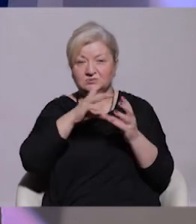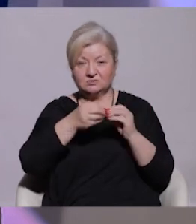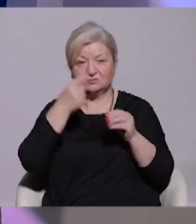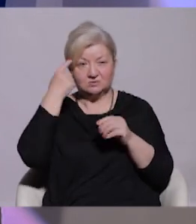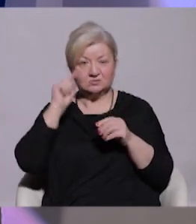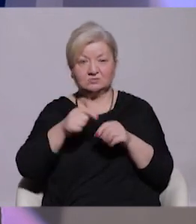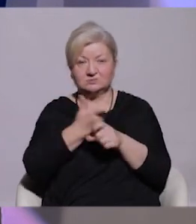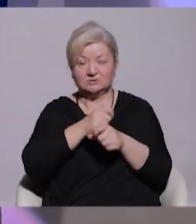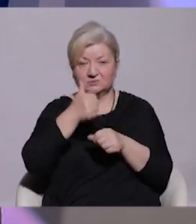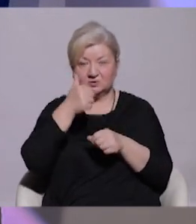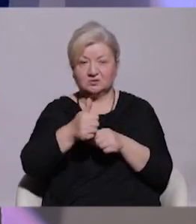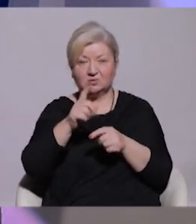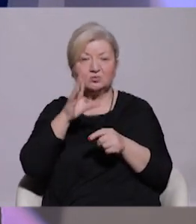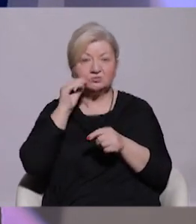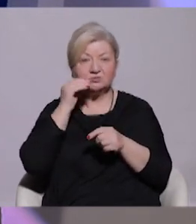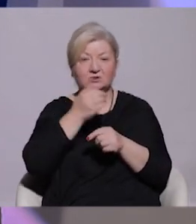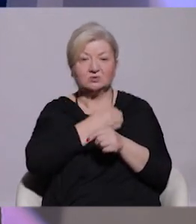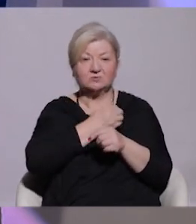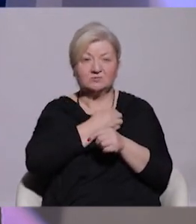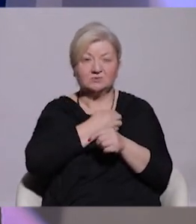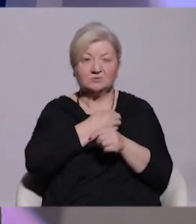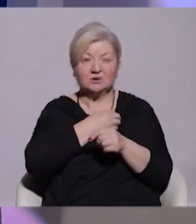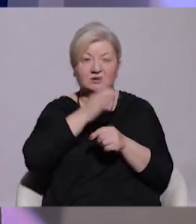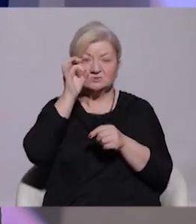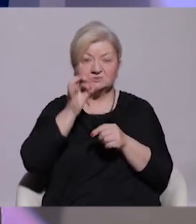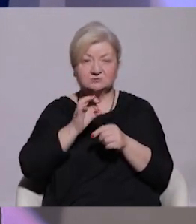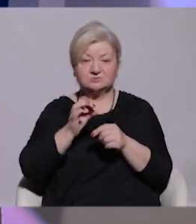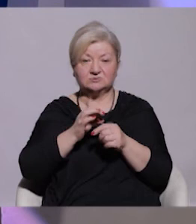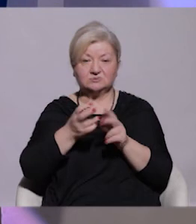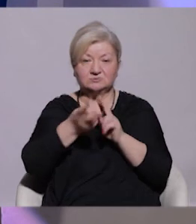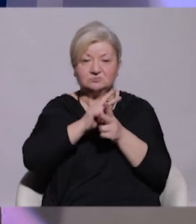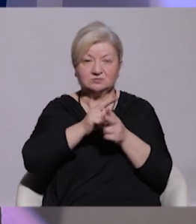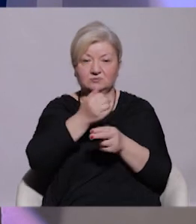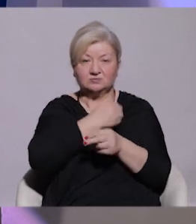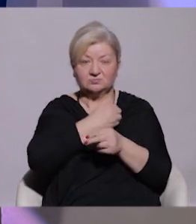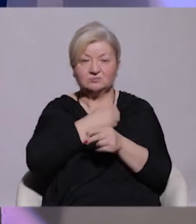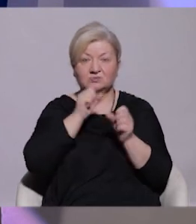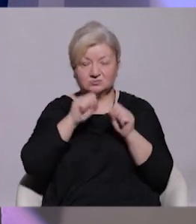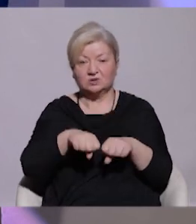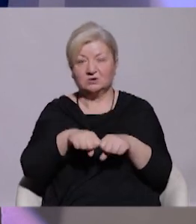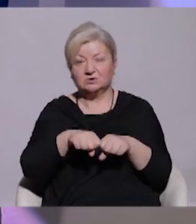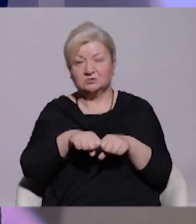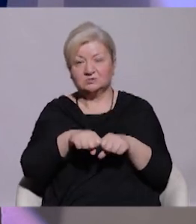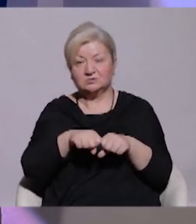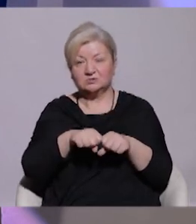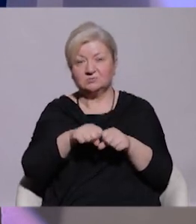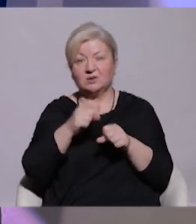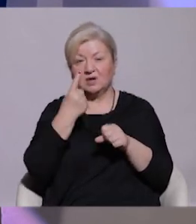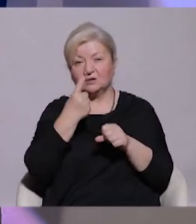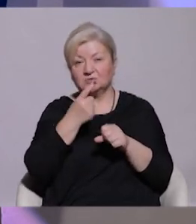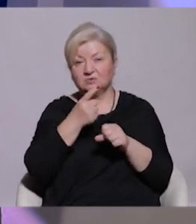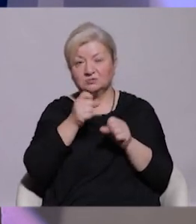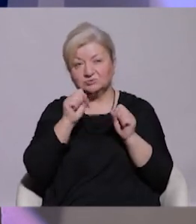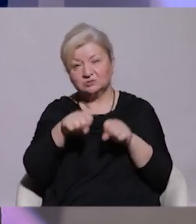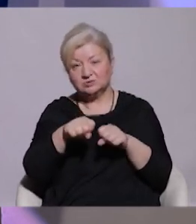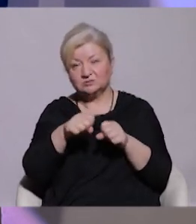ძალიან კარგად იცით, რომ როდესაც ჩვენ გვინდა სიხშირის ცვლილება გიტარის, აქ რამოდენიმე ვარიანტი არსებობს, ხო? ერთი